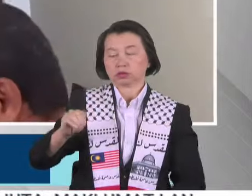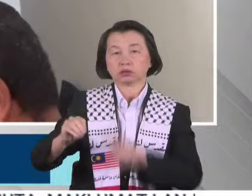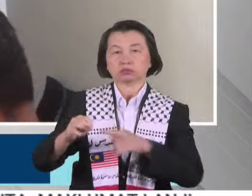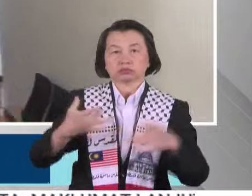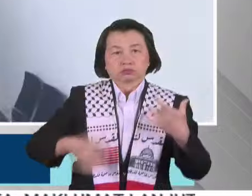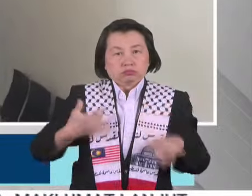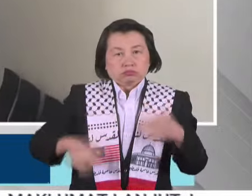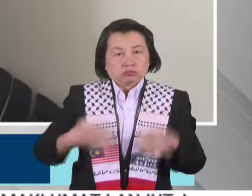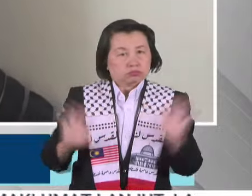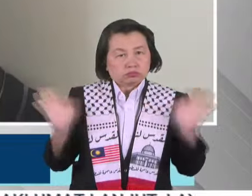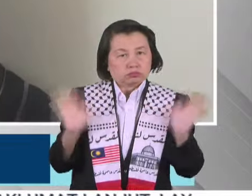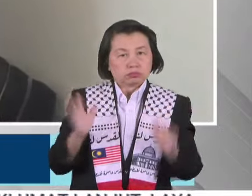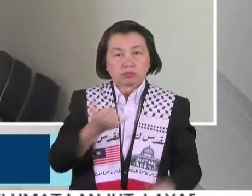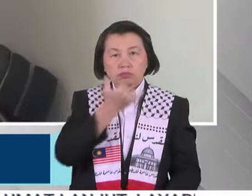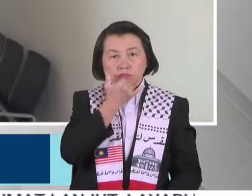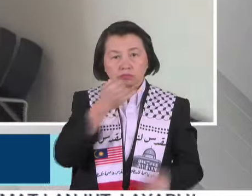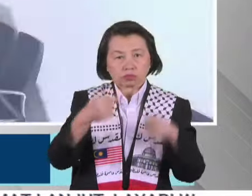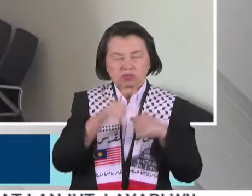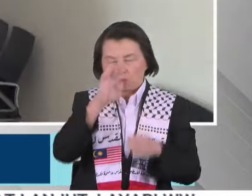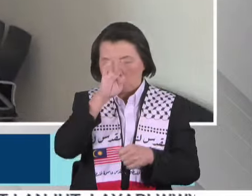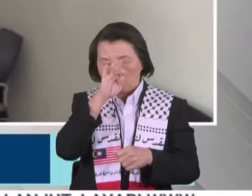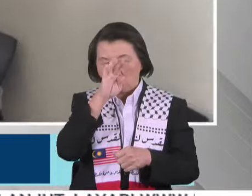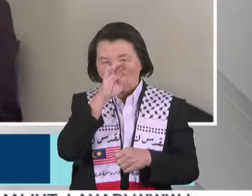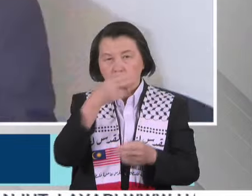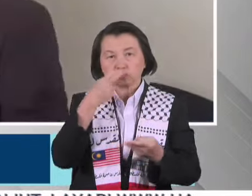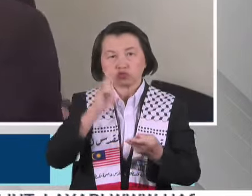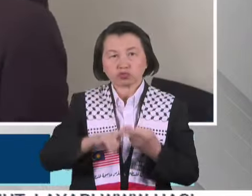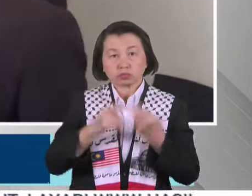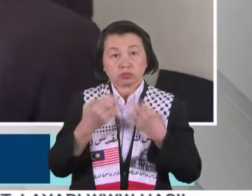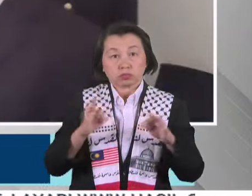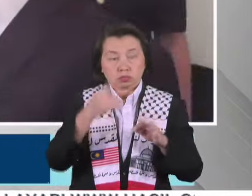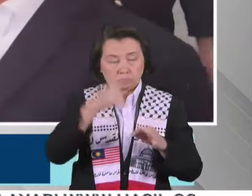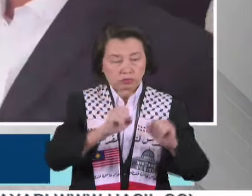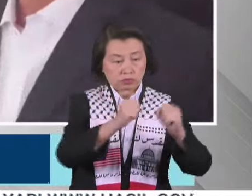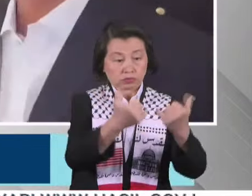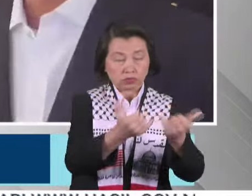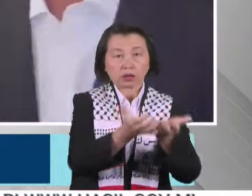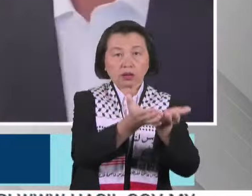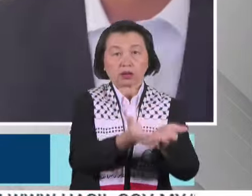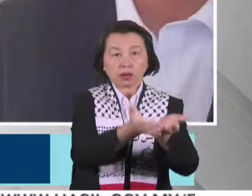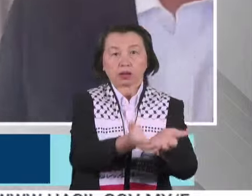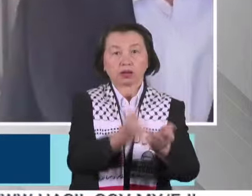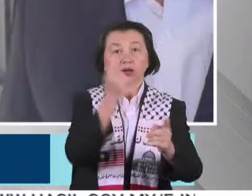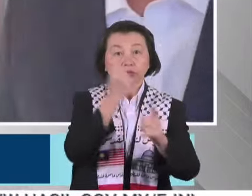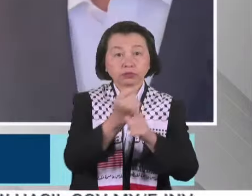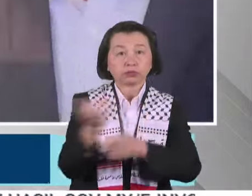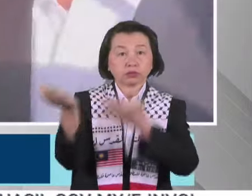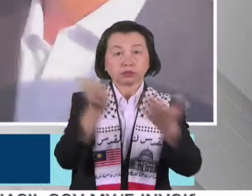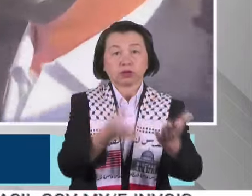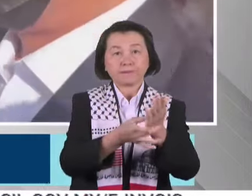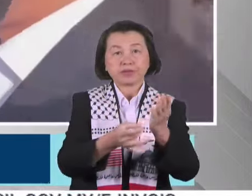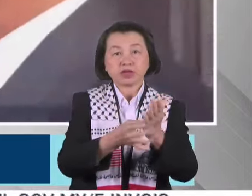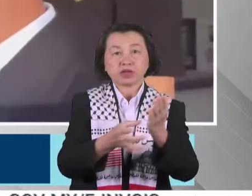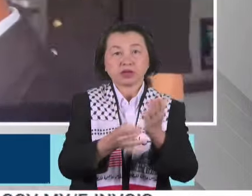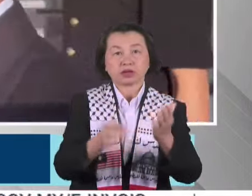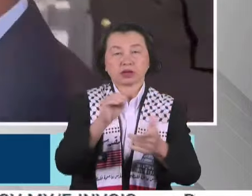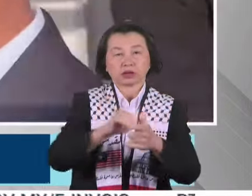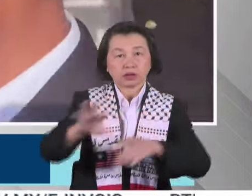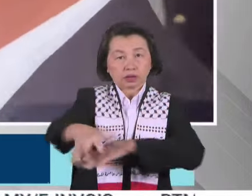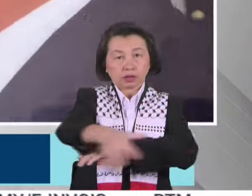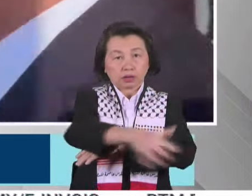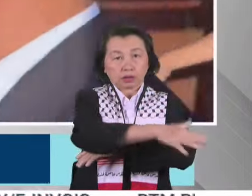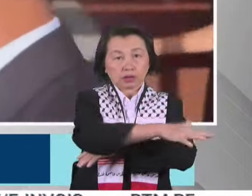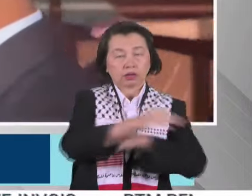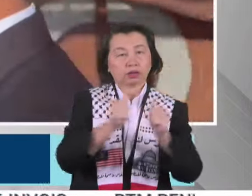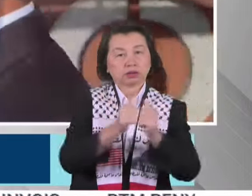mengaku tidak bersalah atas tuduhan tipu berhubung surat pengecualian kepada syarikat perkapalan. Ia bertujuan bawa minyak grade berat di perairan